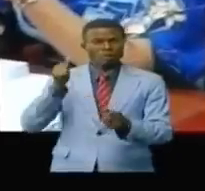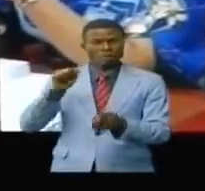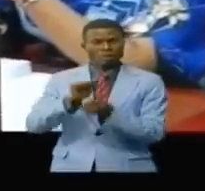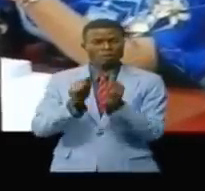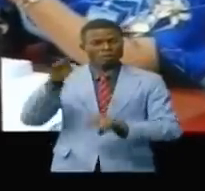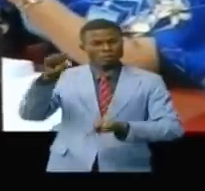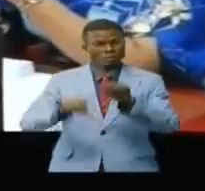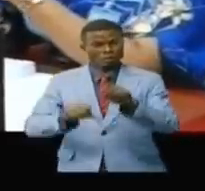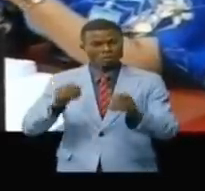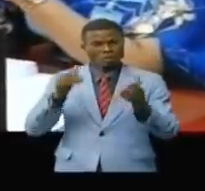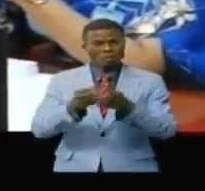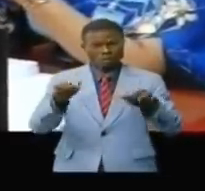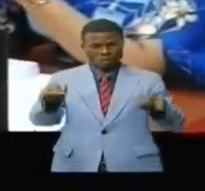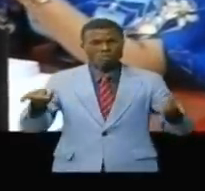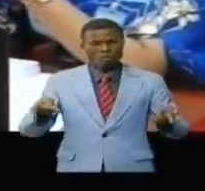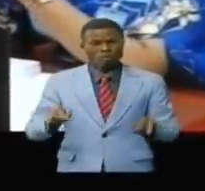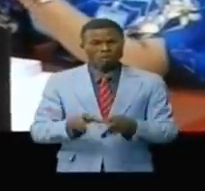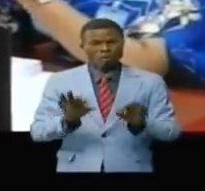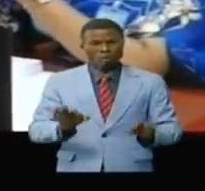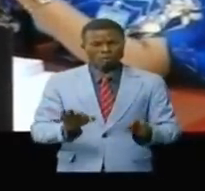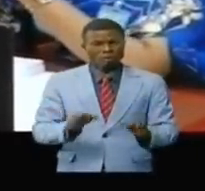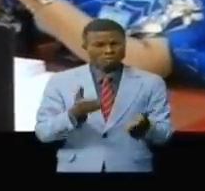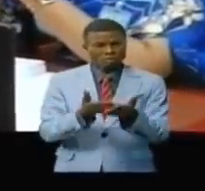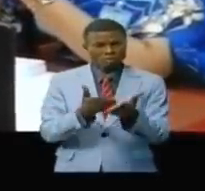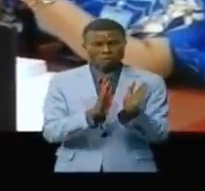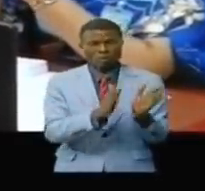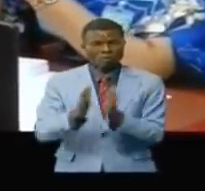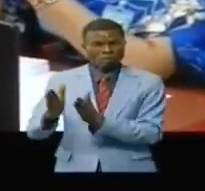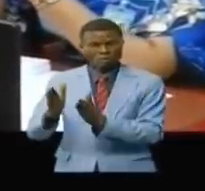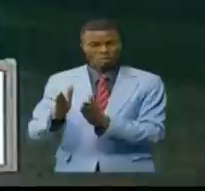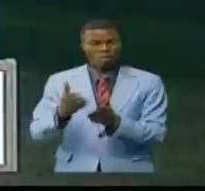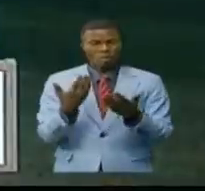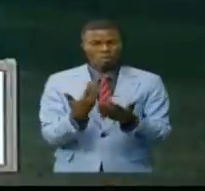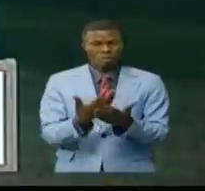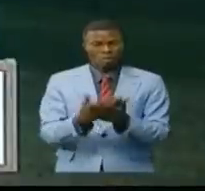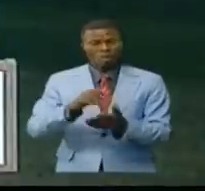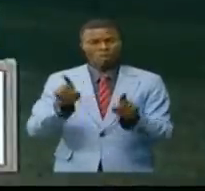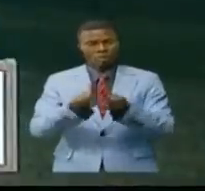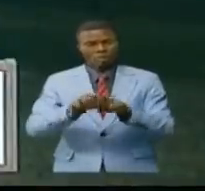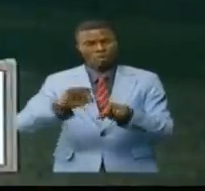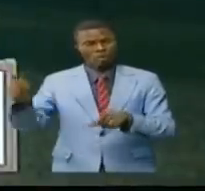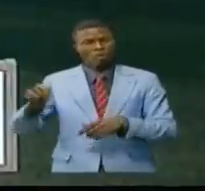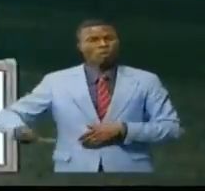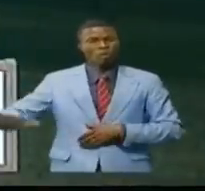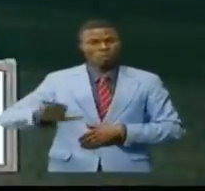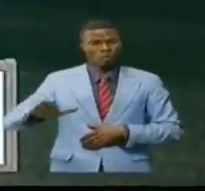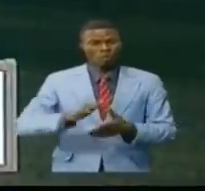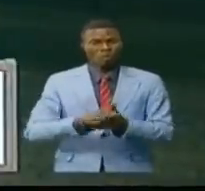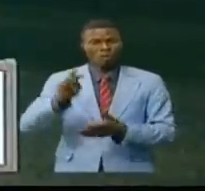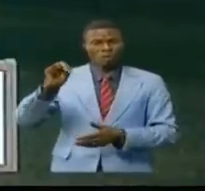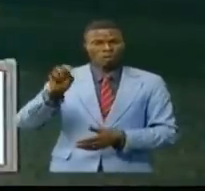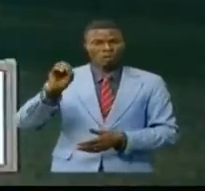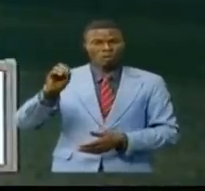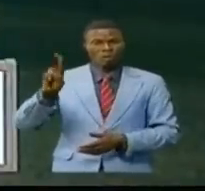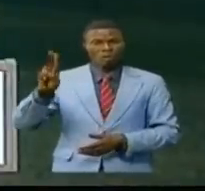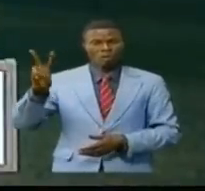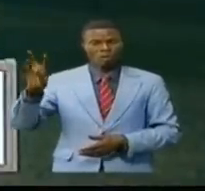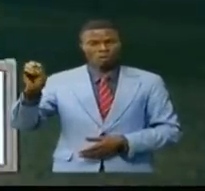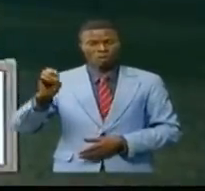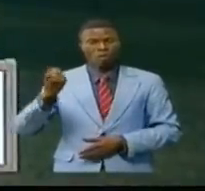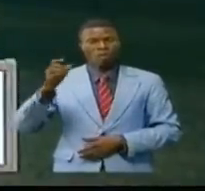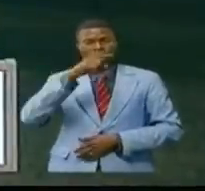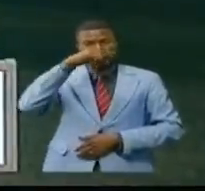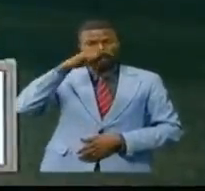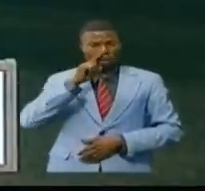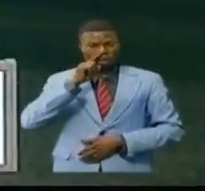impacts négatifs sur l'environnement. Celle-ci prévoit, à l'instar d'autres pays, tels que la Norvège, les Gabons et les Brésils